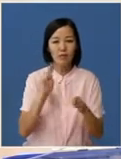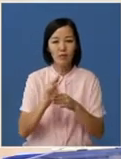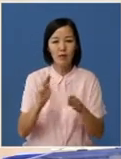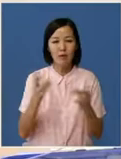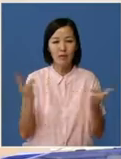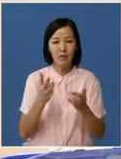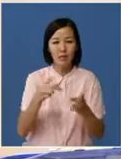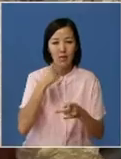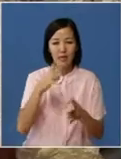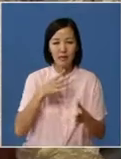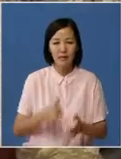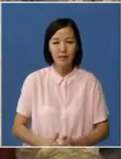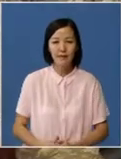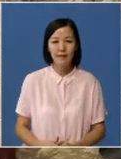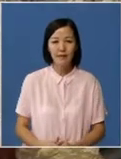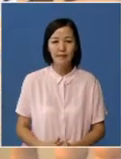қозғалды.